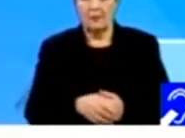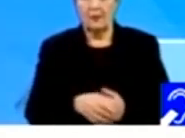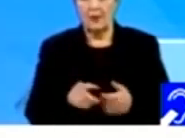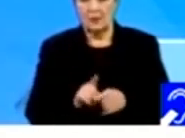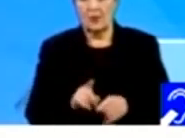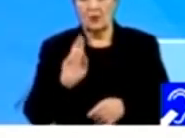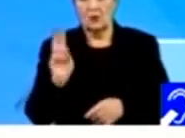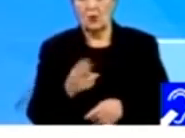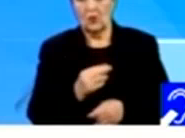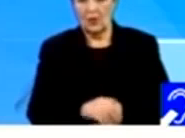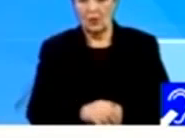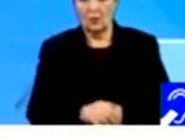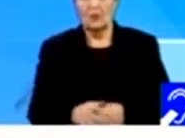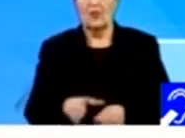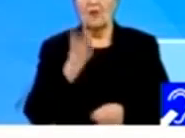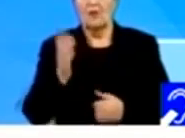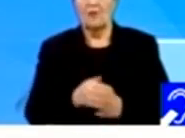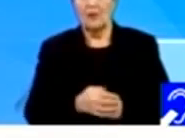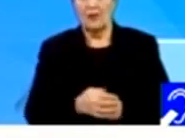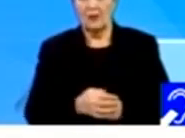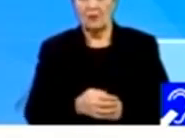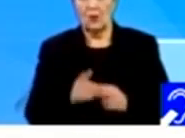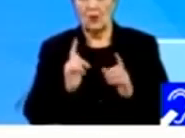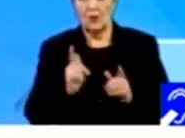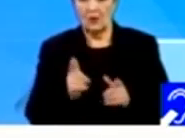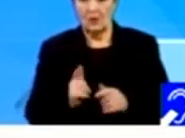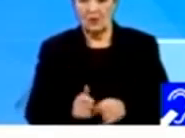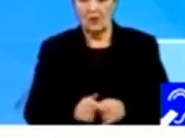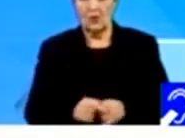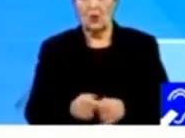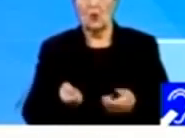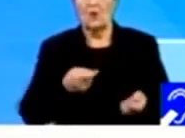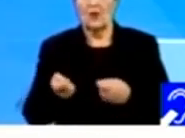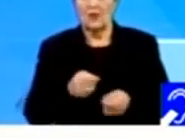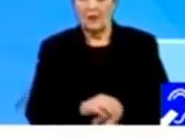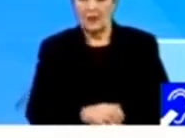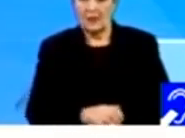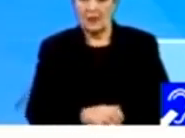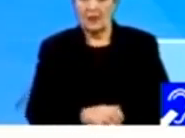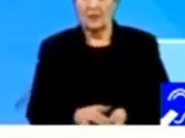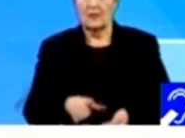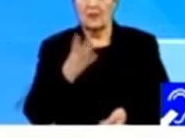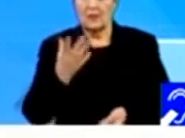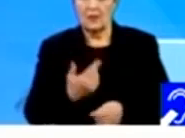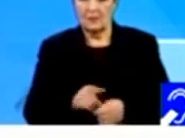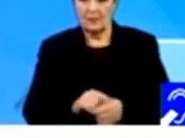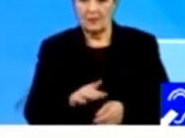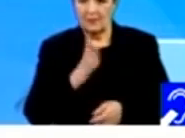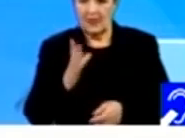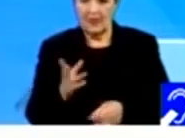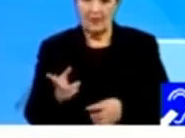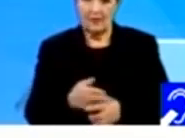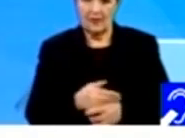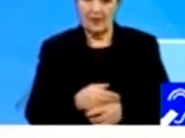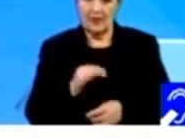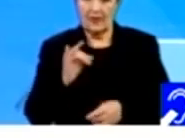cazul troleibusurilor, avem, în primul rând, un acord interguvernamental. Pe această linie putem face aceste tranzacții fără